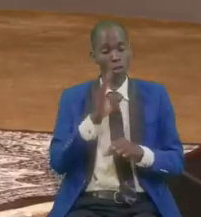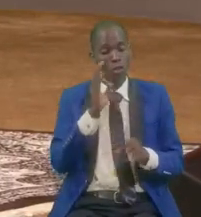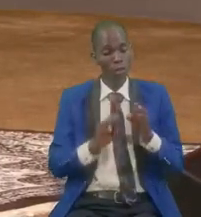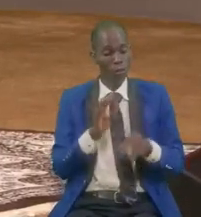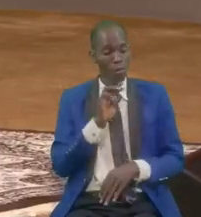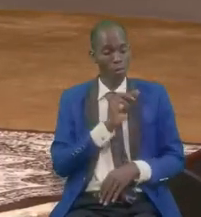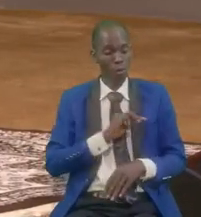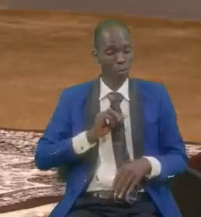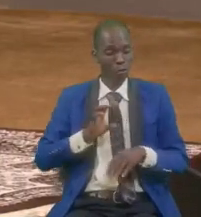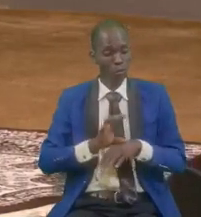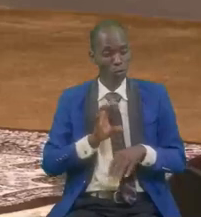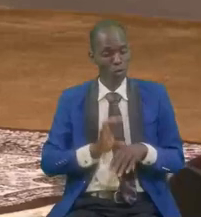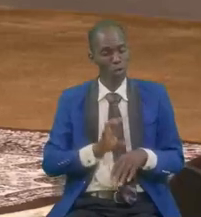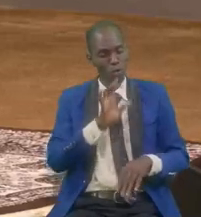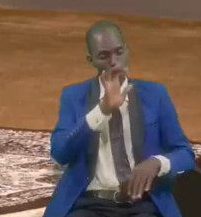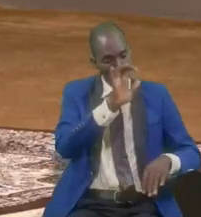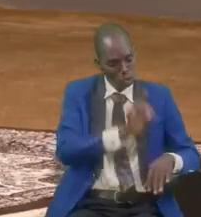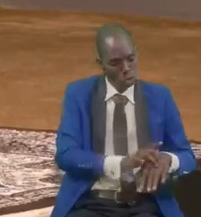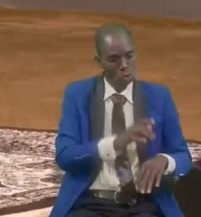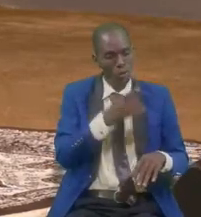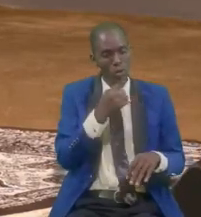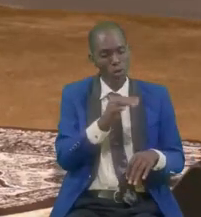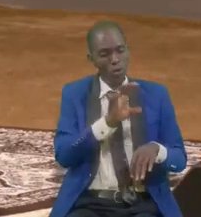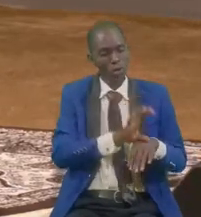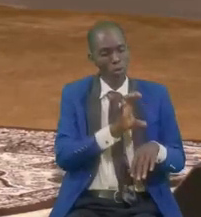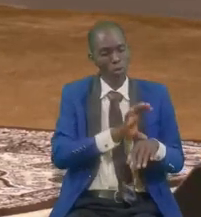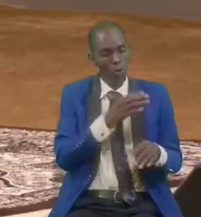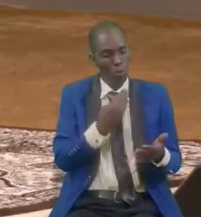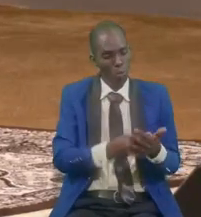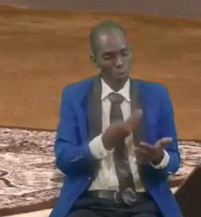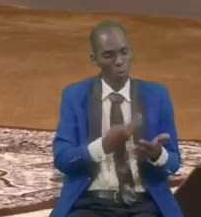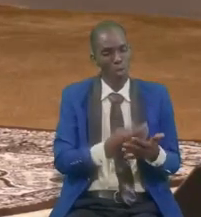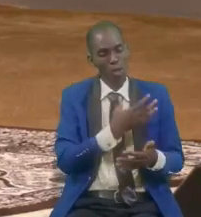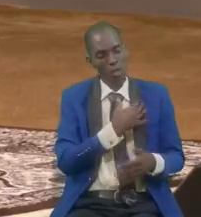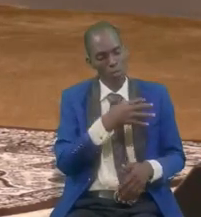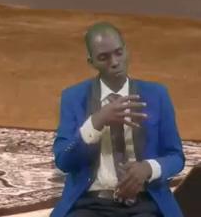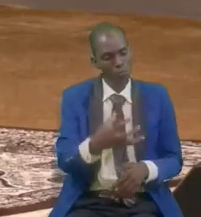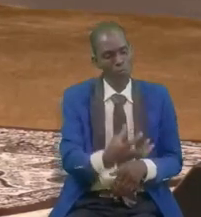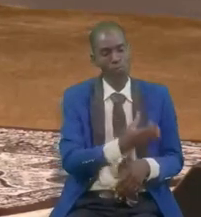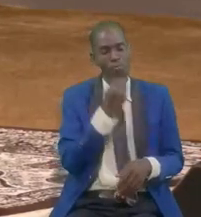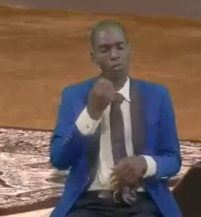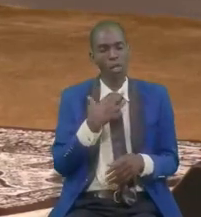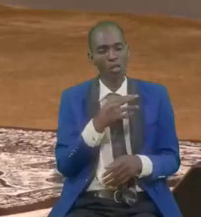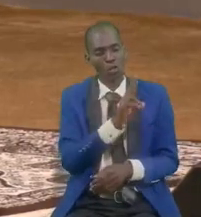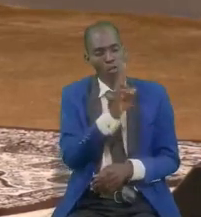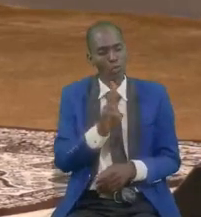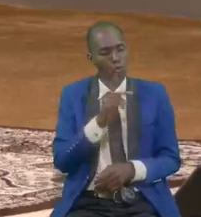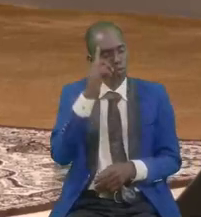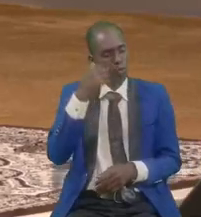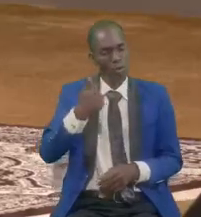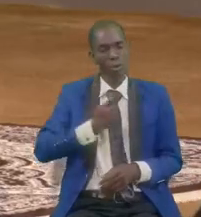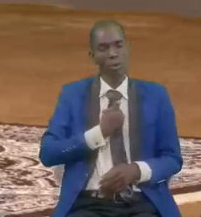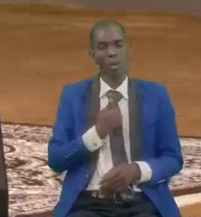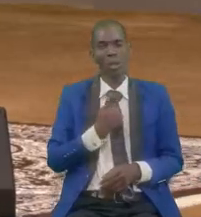les membres de l'église. Lorsque le membre de l'église met la main dans le tronc, vole l'argent pour